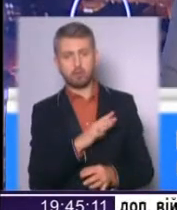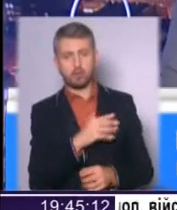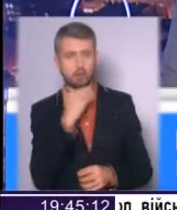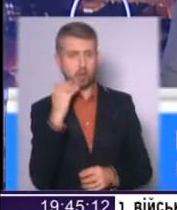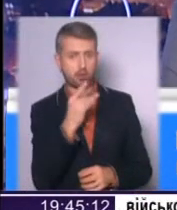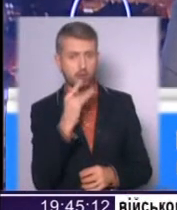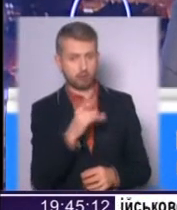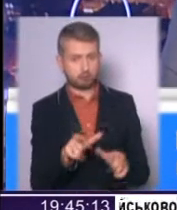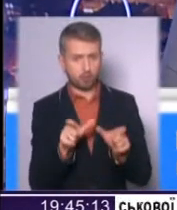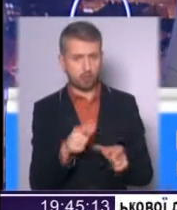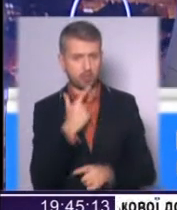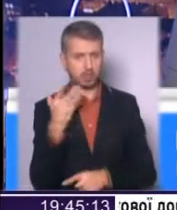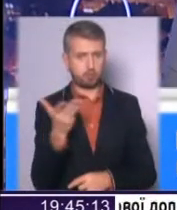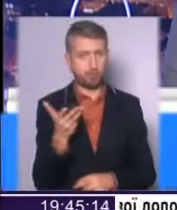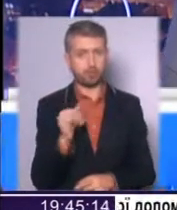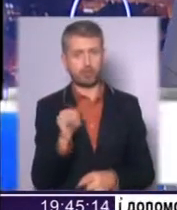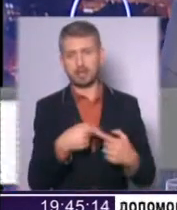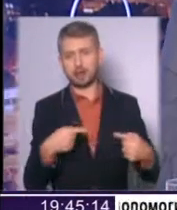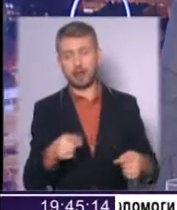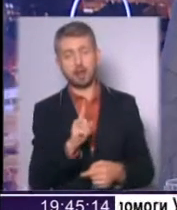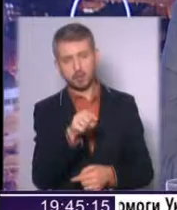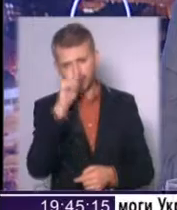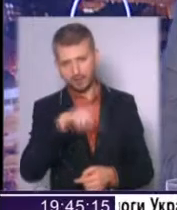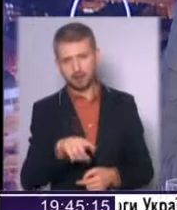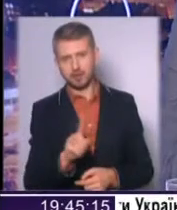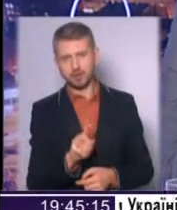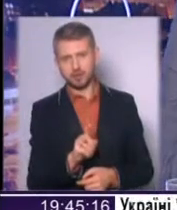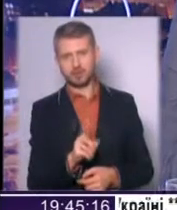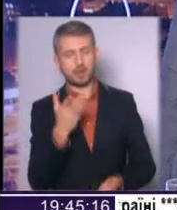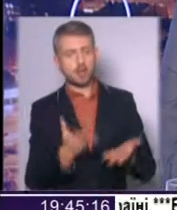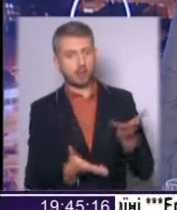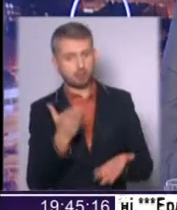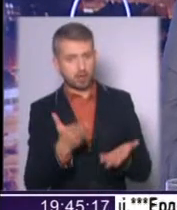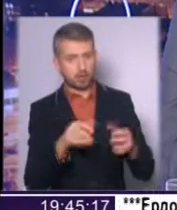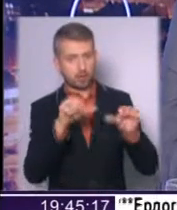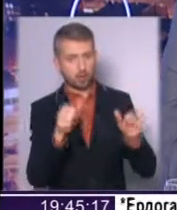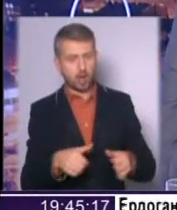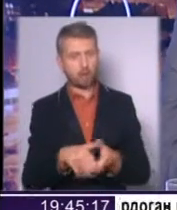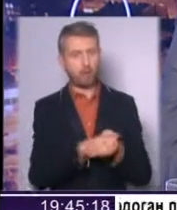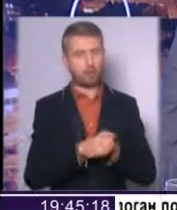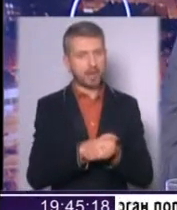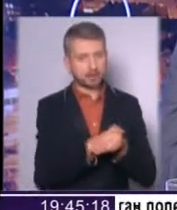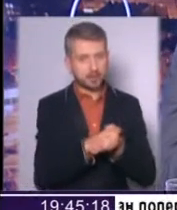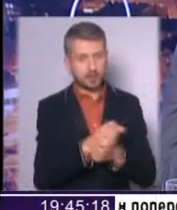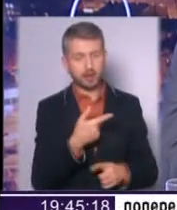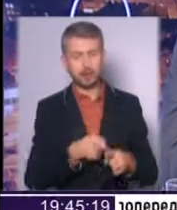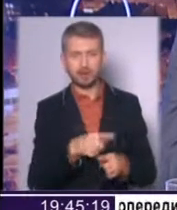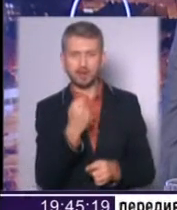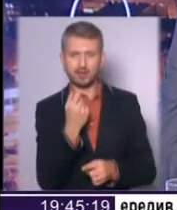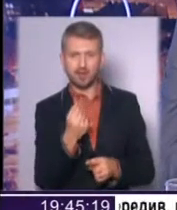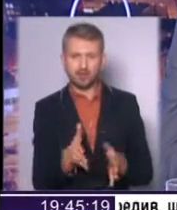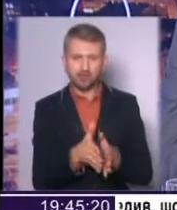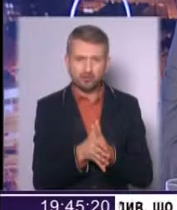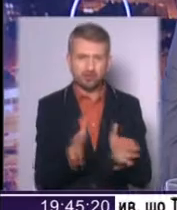різними даними. От, поясніть світло, будь ласка. Дякую. Дякую за питання. На рахунок, почнемо з останнього, давайте,